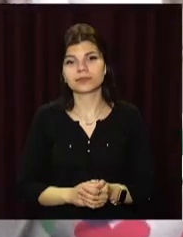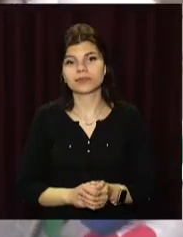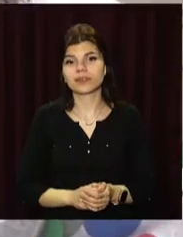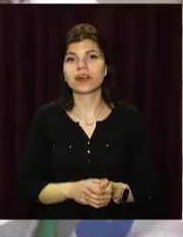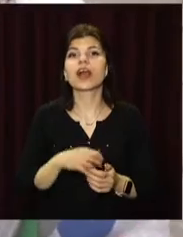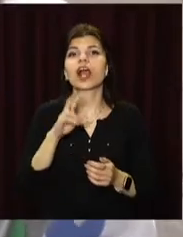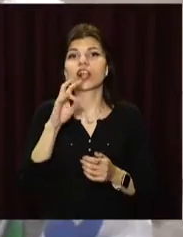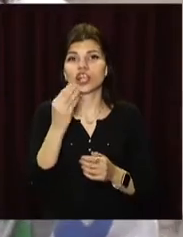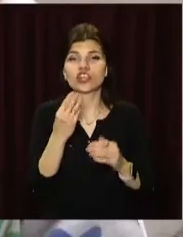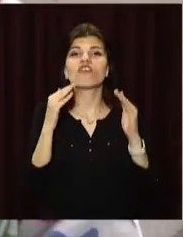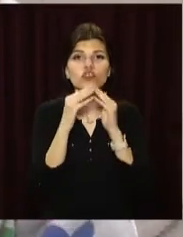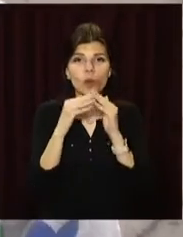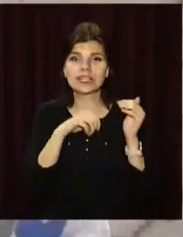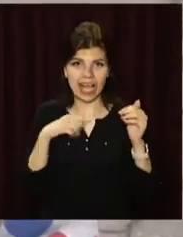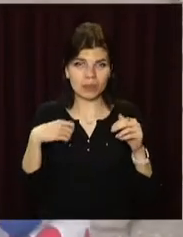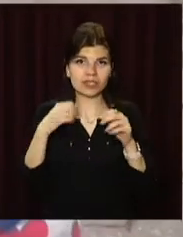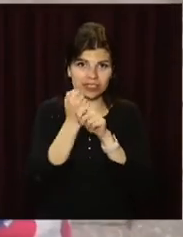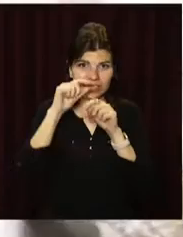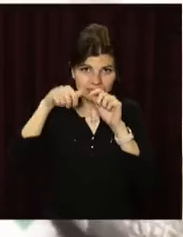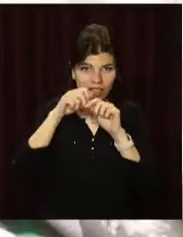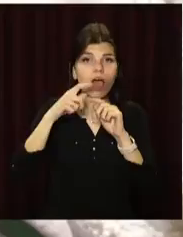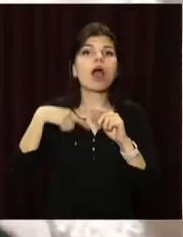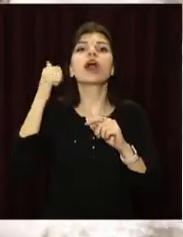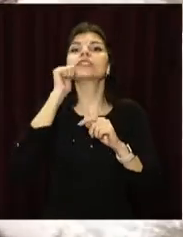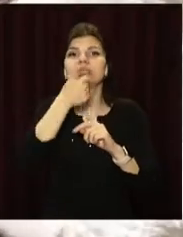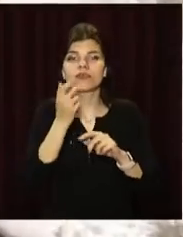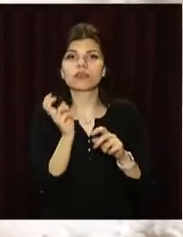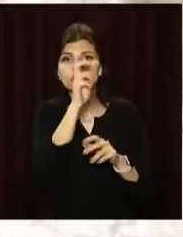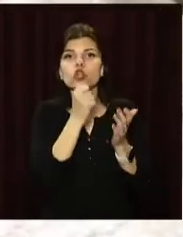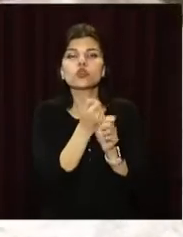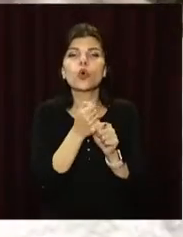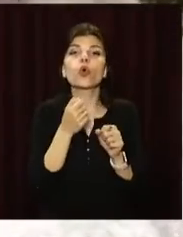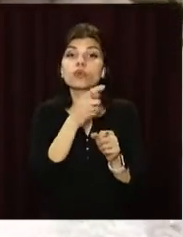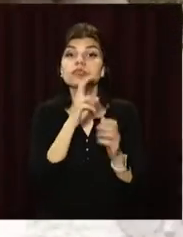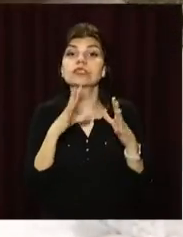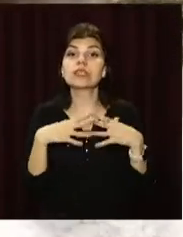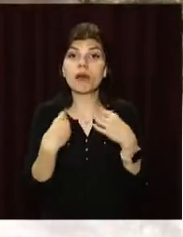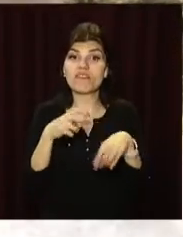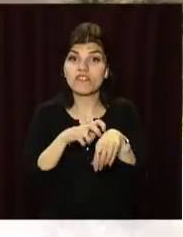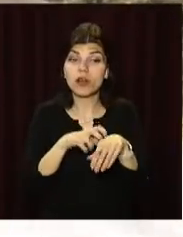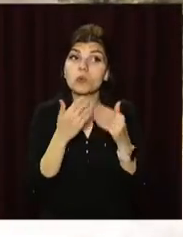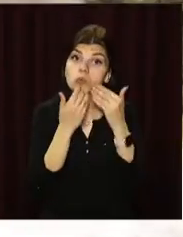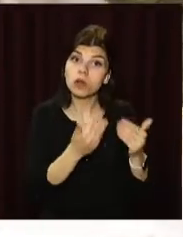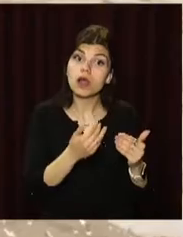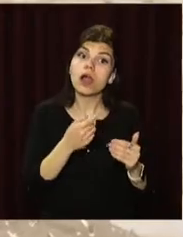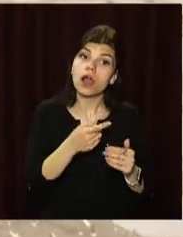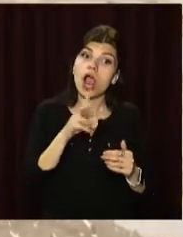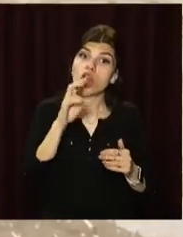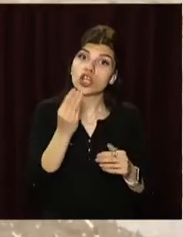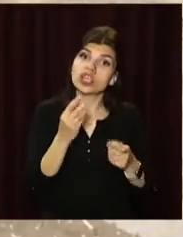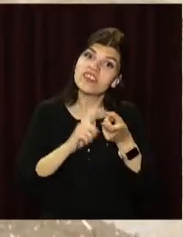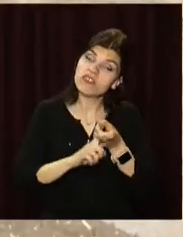Кліща видалили в домашніх умовах, а наступного дня звернулися до сімейного лікаря. Аби дізнатися, чи не переніс цей